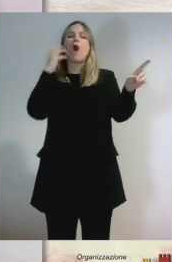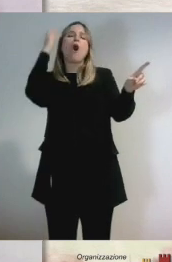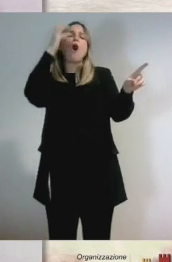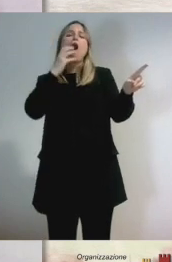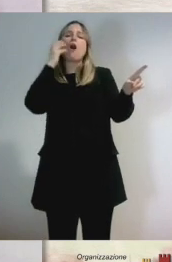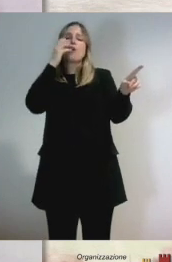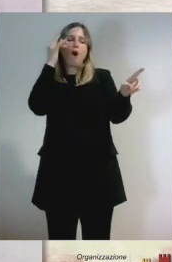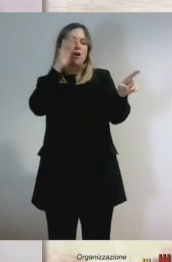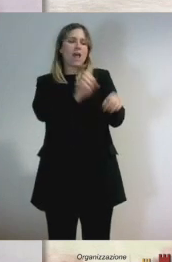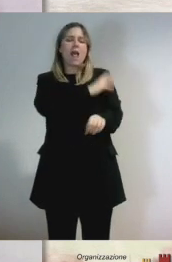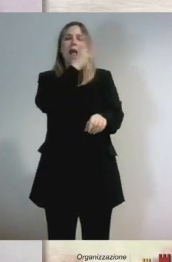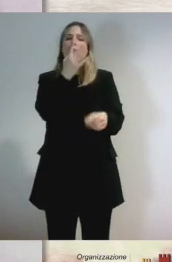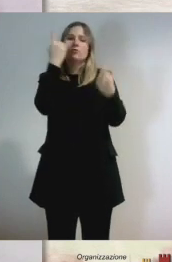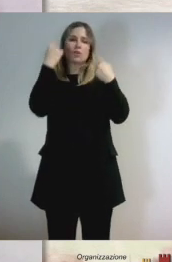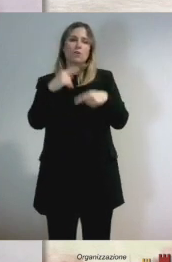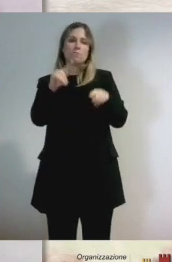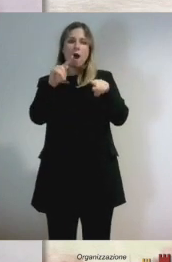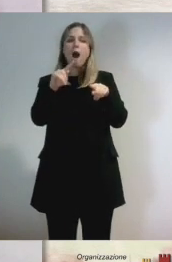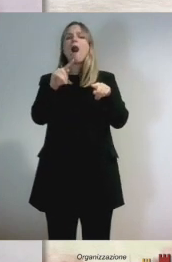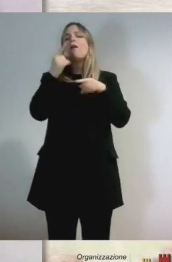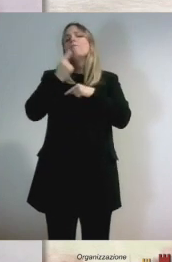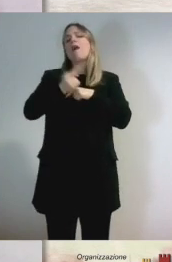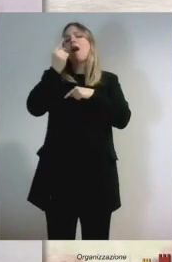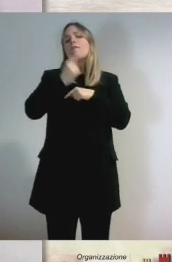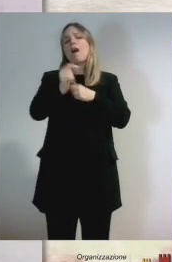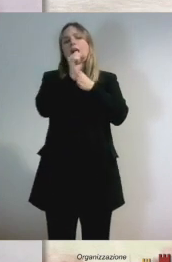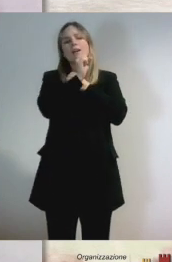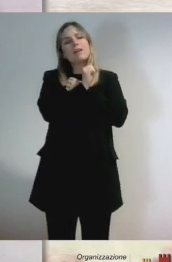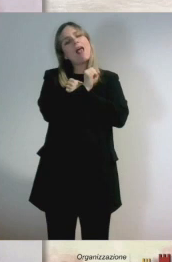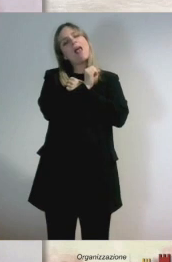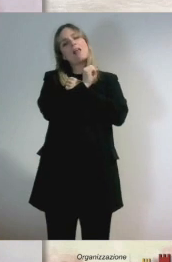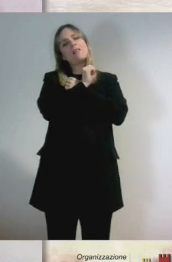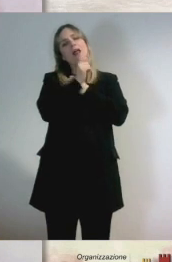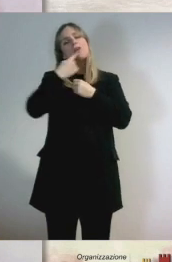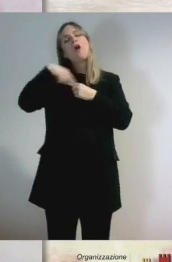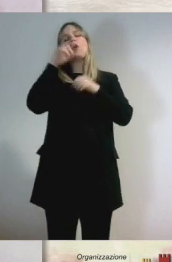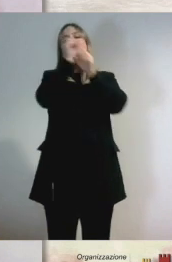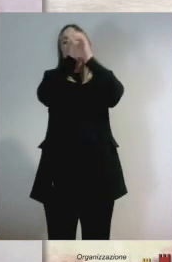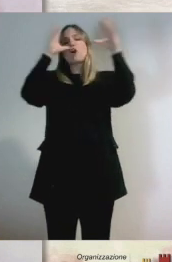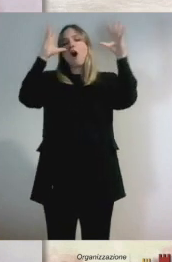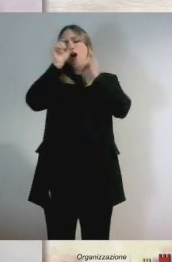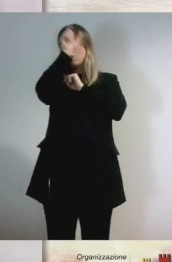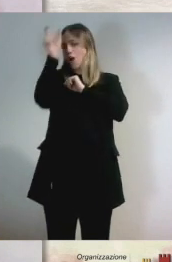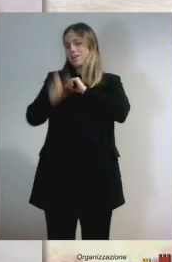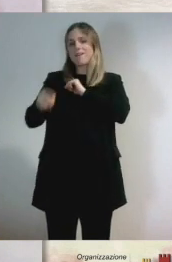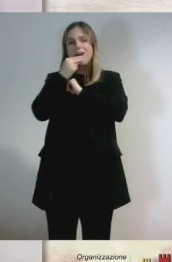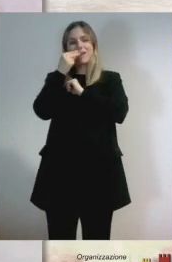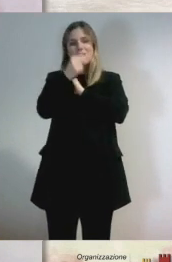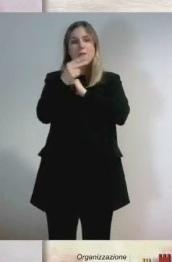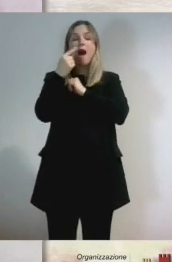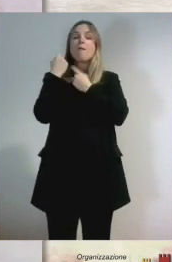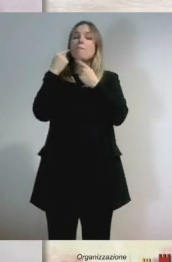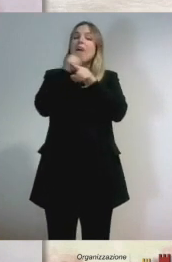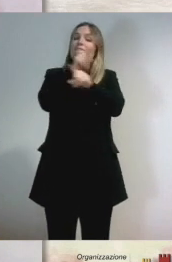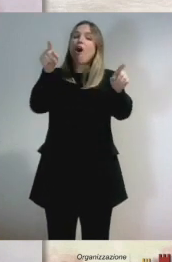viviamo come amministratori locali e in questo sogno che noi chiamiamo Italia a voi il coraggio di non rinunciare mai alla